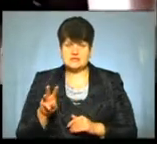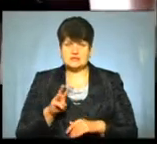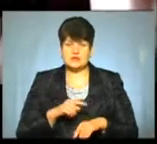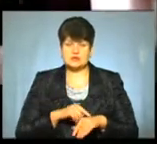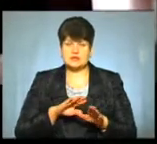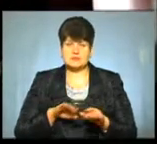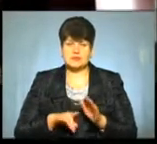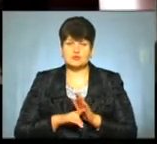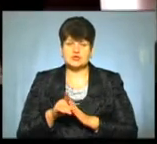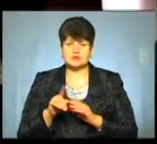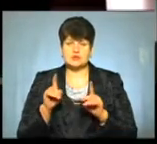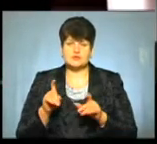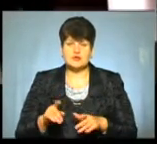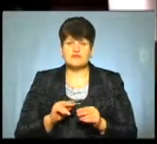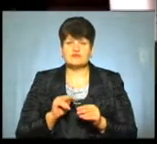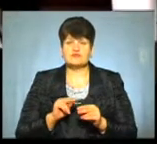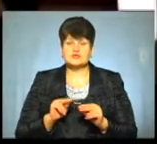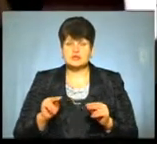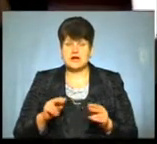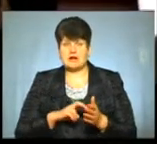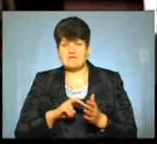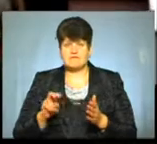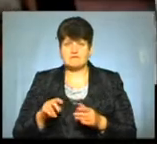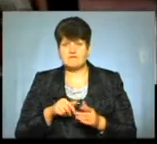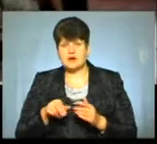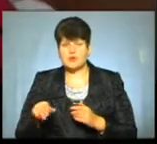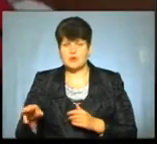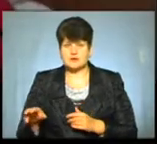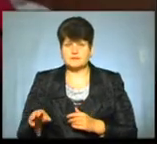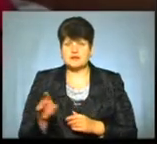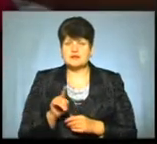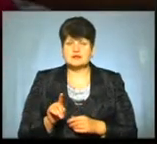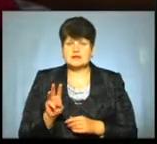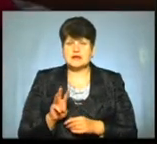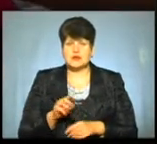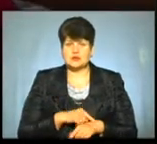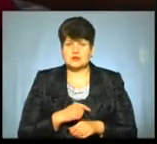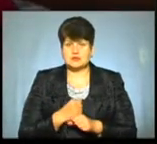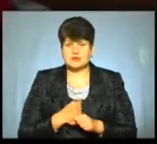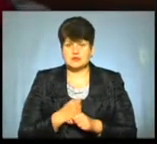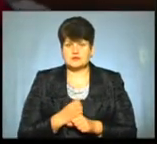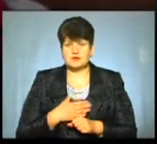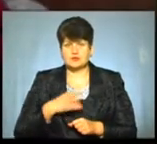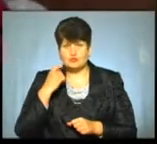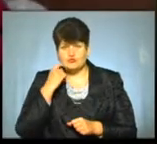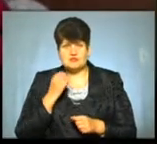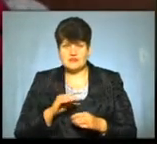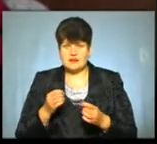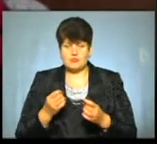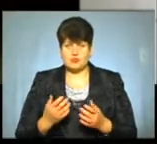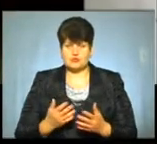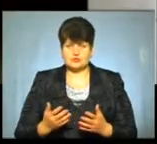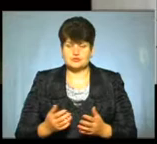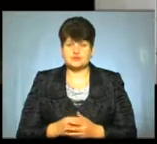3 години після початку тестування вчителі виходять з аудиторії. Єдине, що 3 години працювати в нашому віці вже